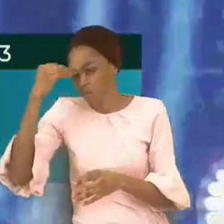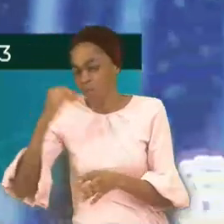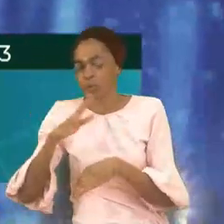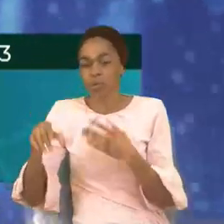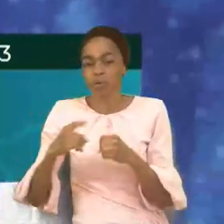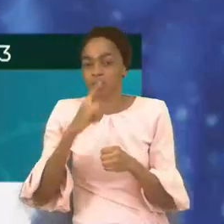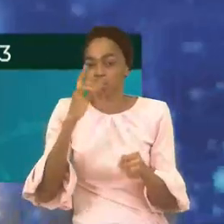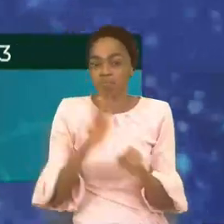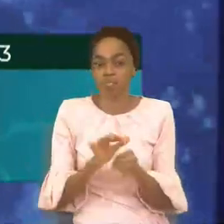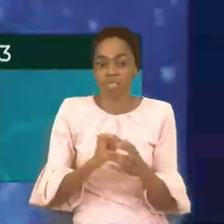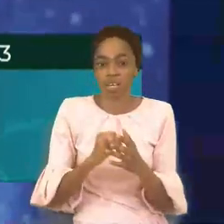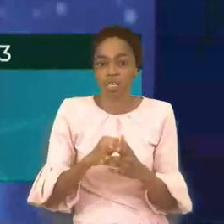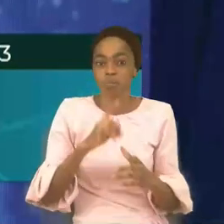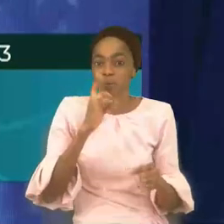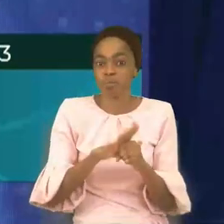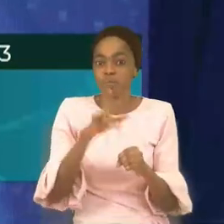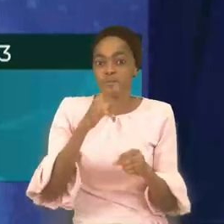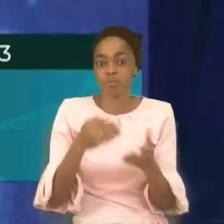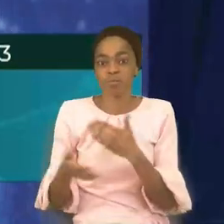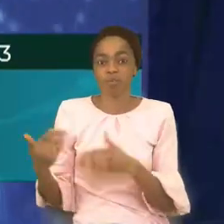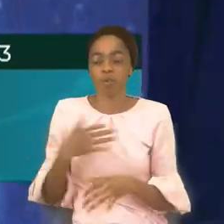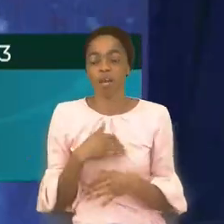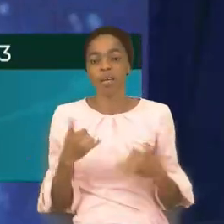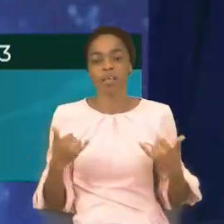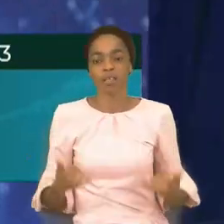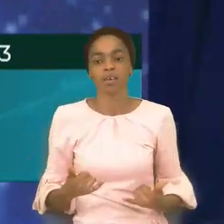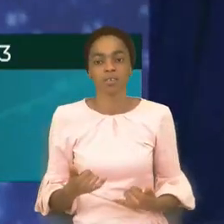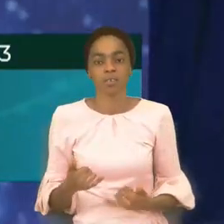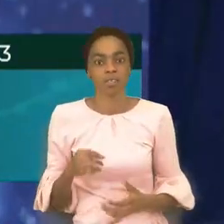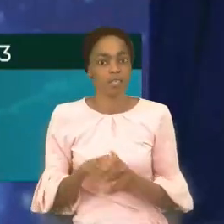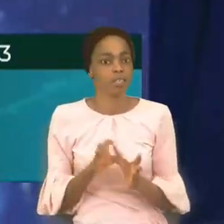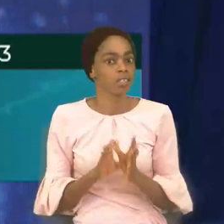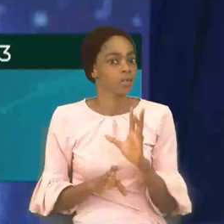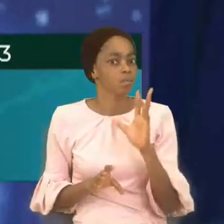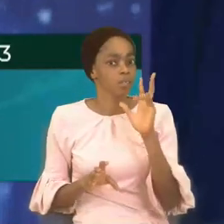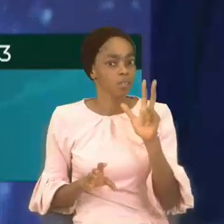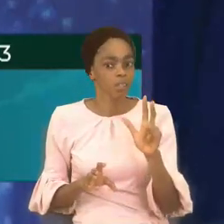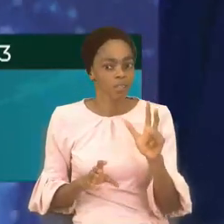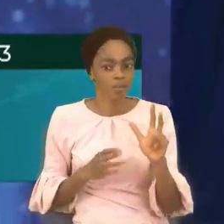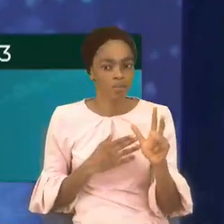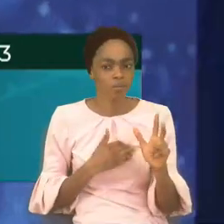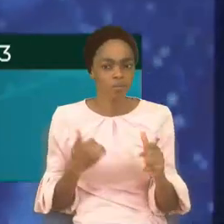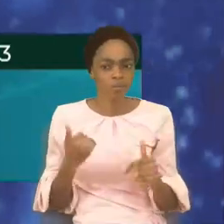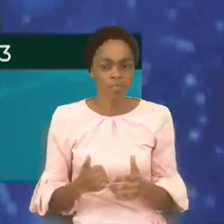les promesses qui ont été faites. Et maintenant, nous sommes au chapitre 3.